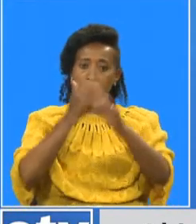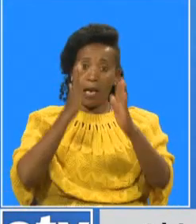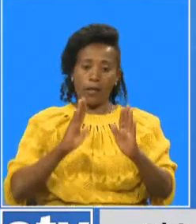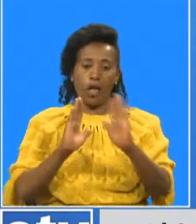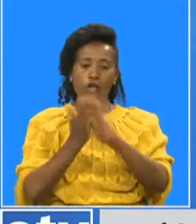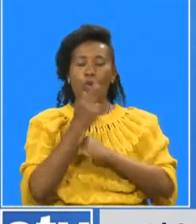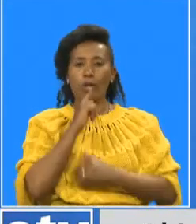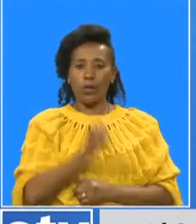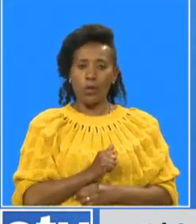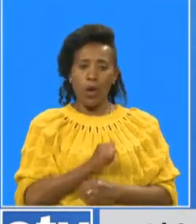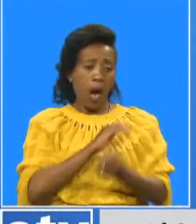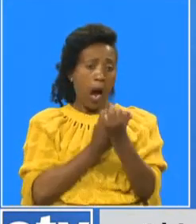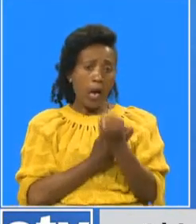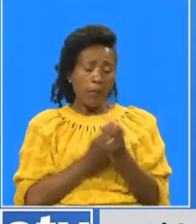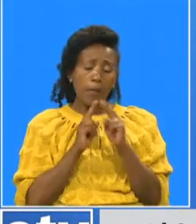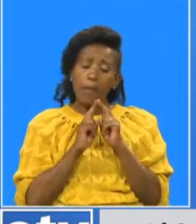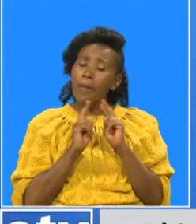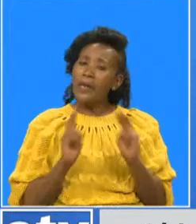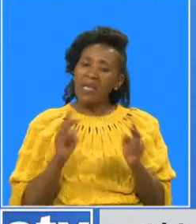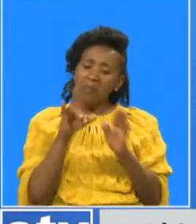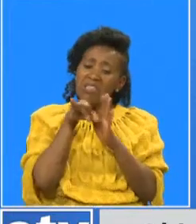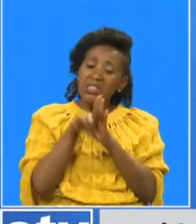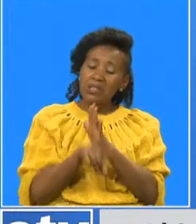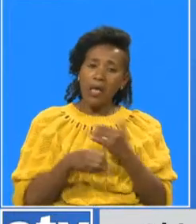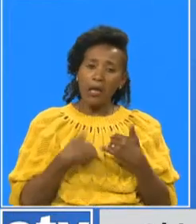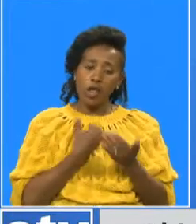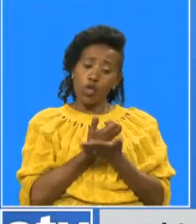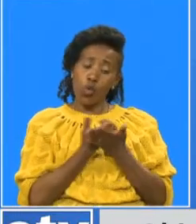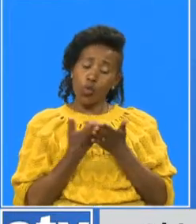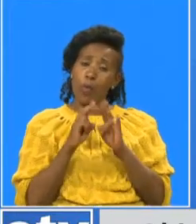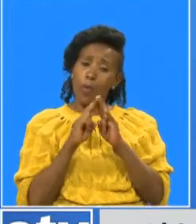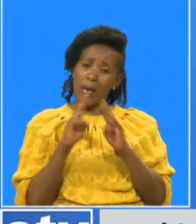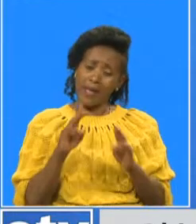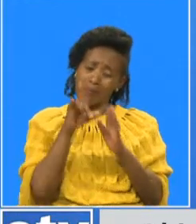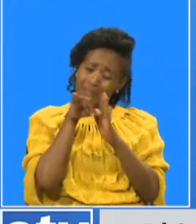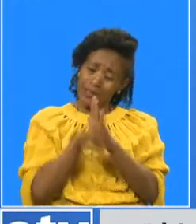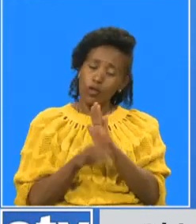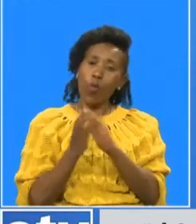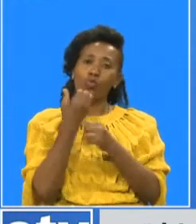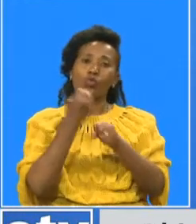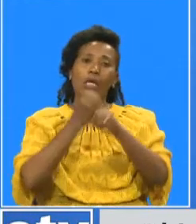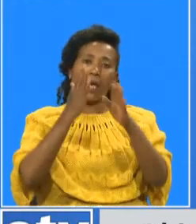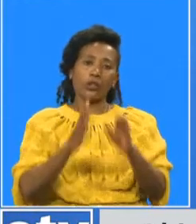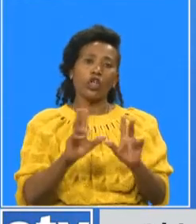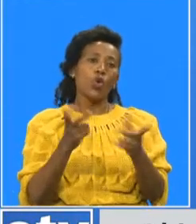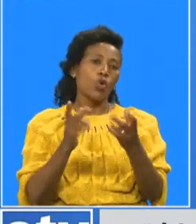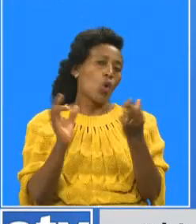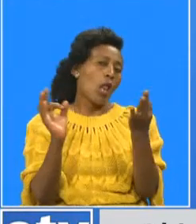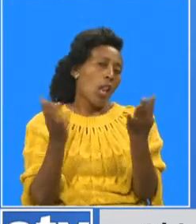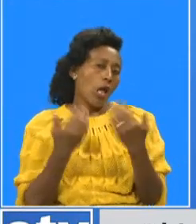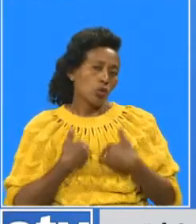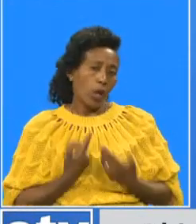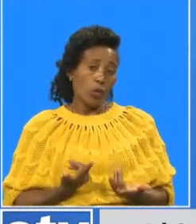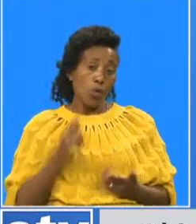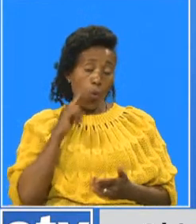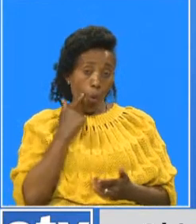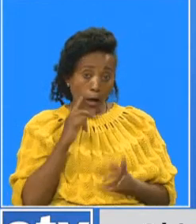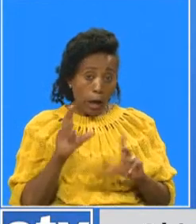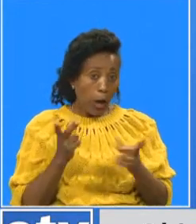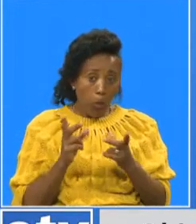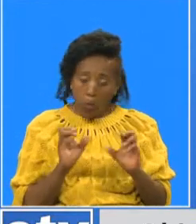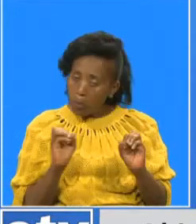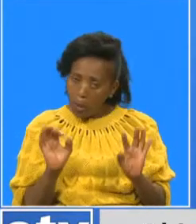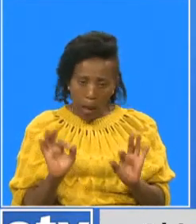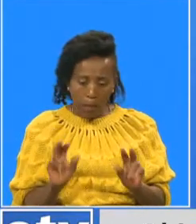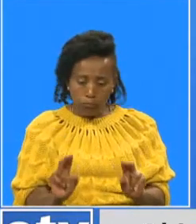ሰራተኛ ሲሆን ነው። አቅማቸው በጣም ዝቅ ያለና ኢኮኖሚካሊ በጣም ዊክ የሆኑ ሰራተኞች ሬዲዮም የሌላቸው አሉ፣ እንኳን አይደለም ቴሌቪዥን ለማየት